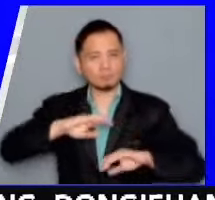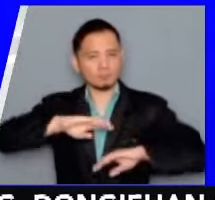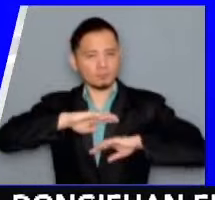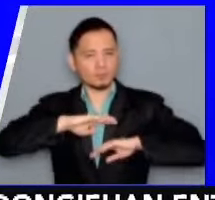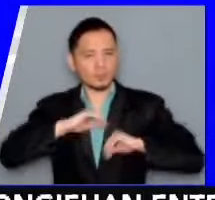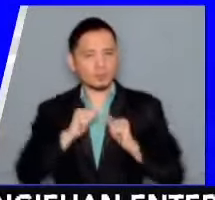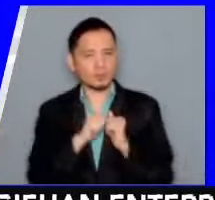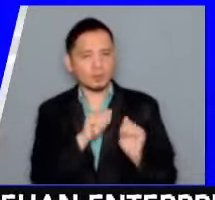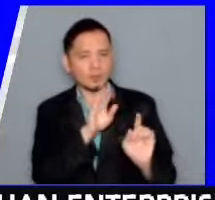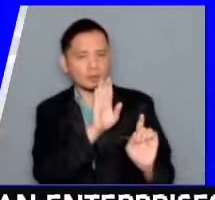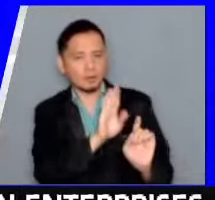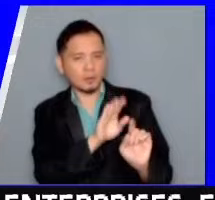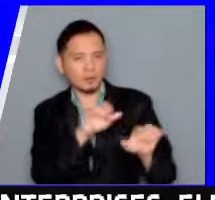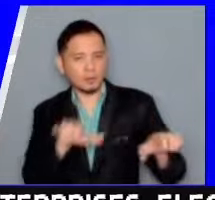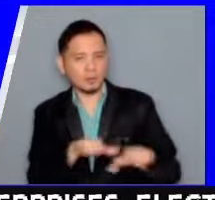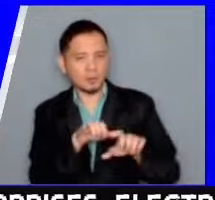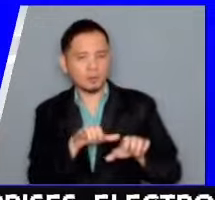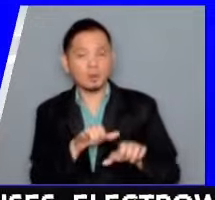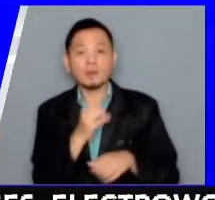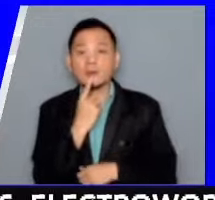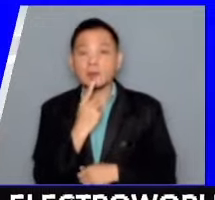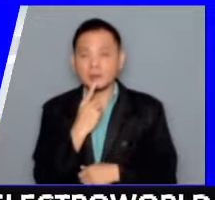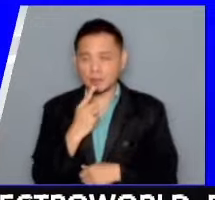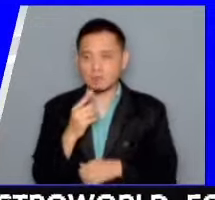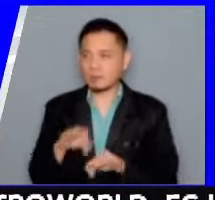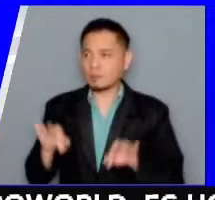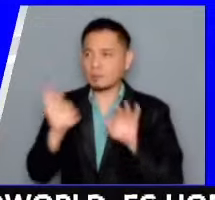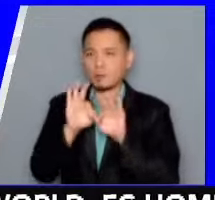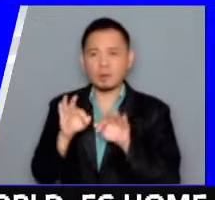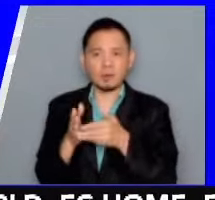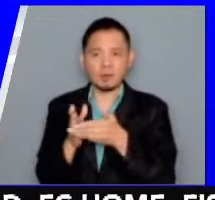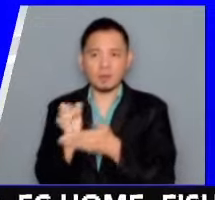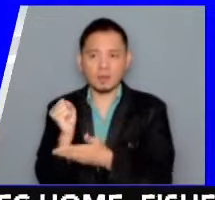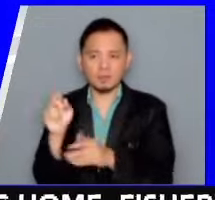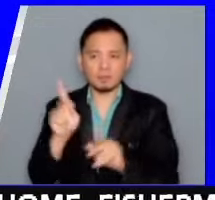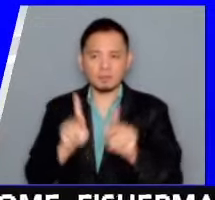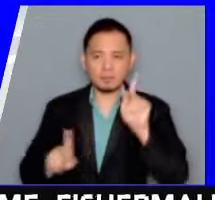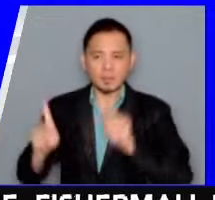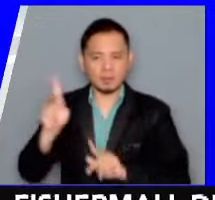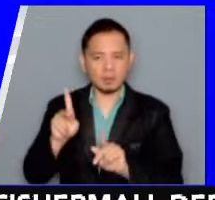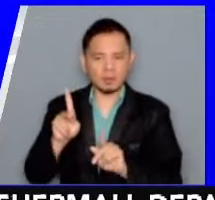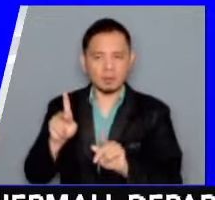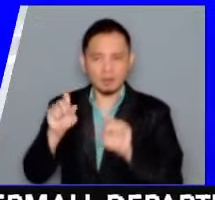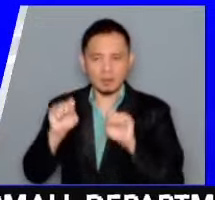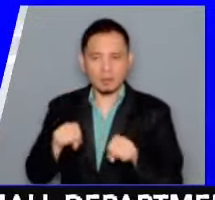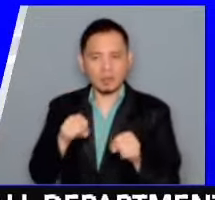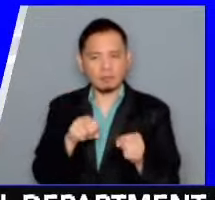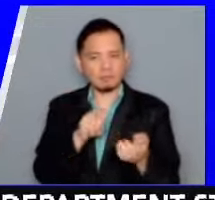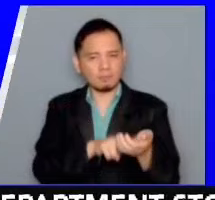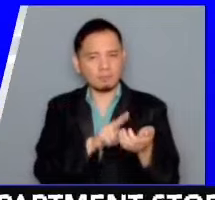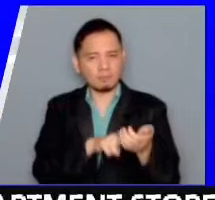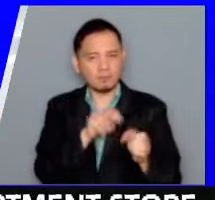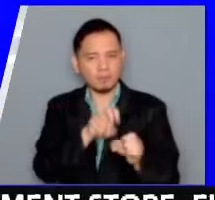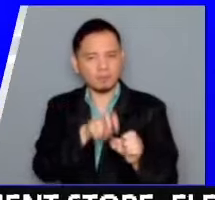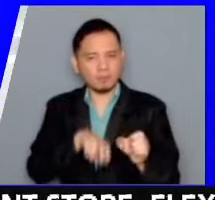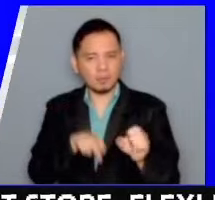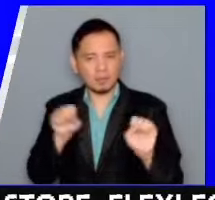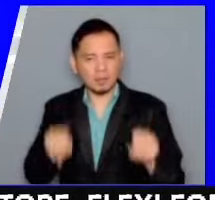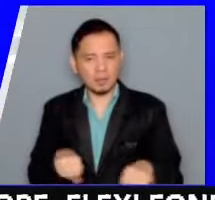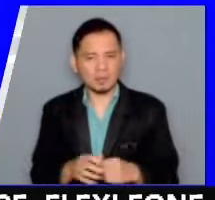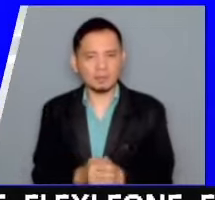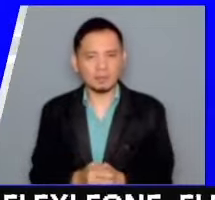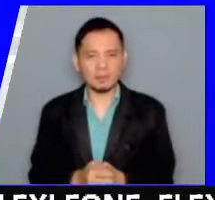na huwag pigilan ang karapatan ng mga tao na bawiin ang kanilang pirma. Komento naman ni Senate Majority Leader Joel